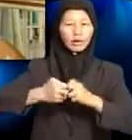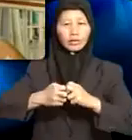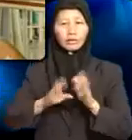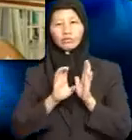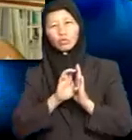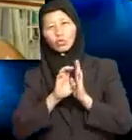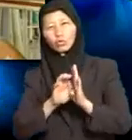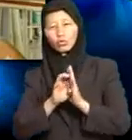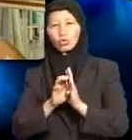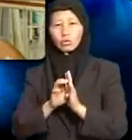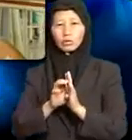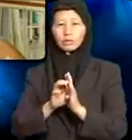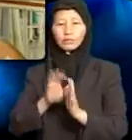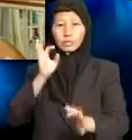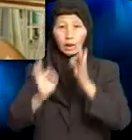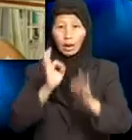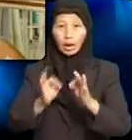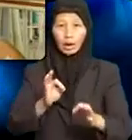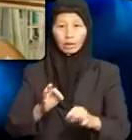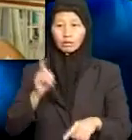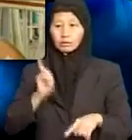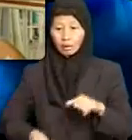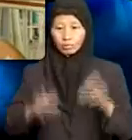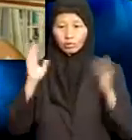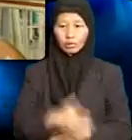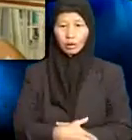Seperti jika tidak dapat menyelesaikan masalah